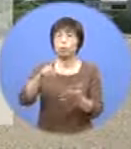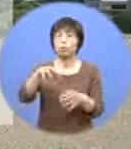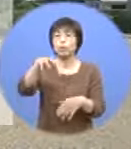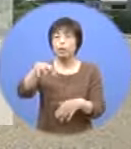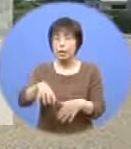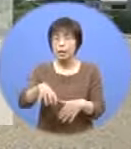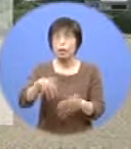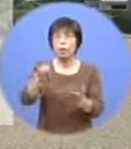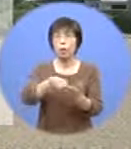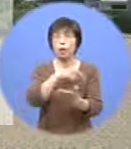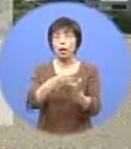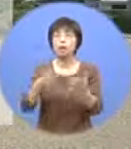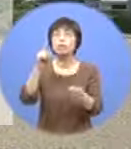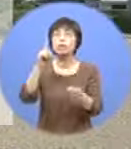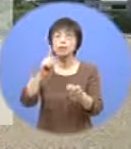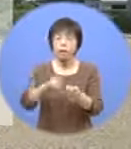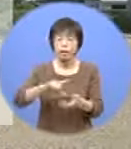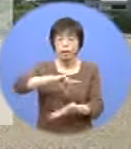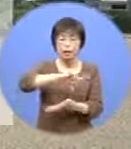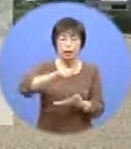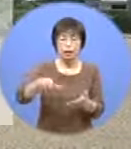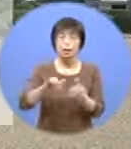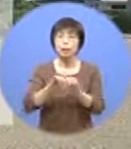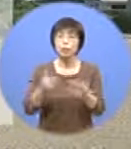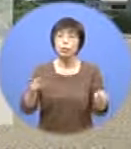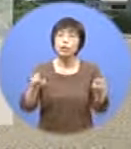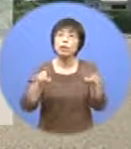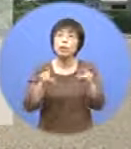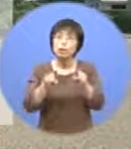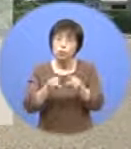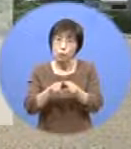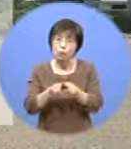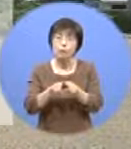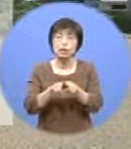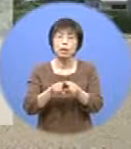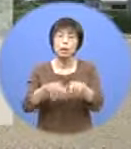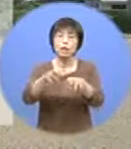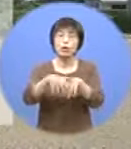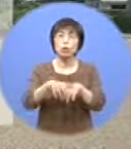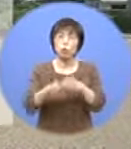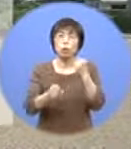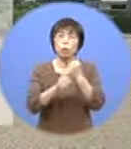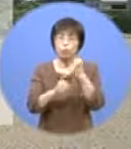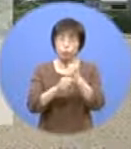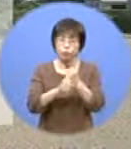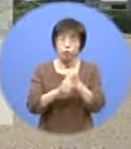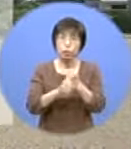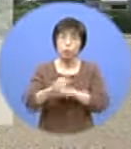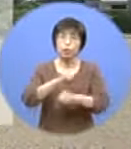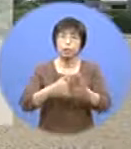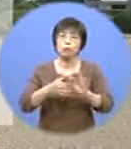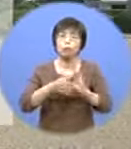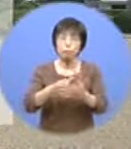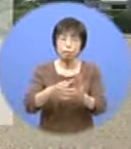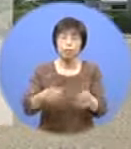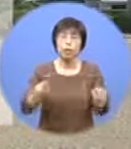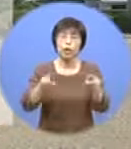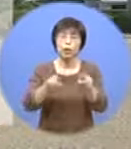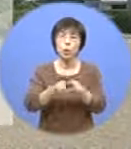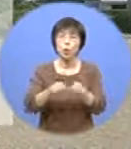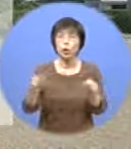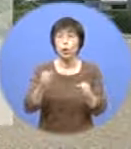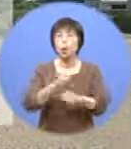ために地域の方々と一緒に農業生産活動の継続や地域の共同活動